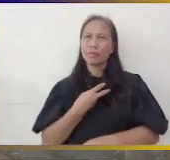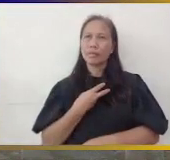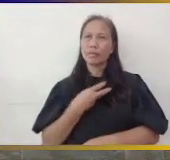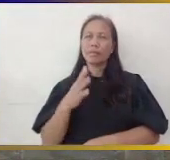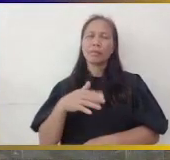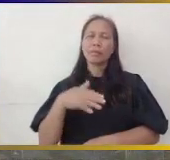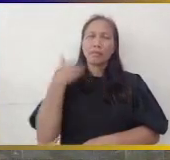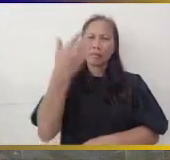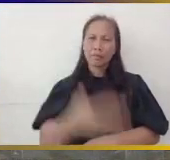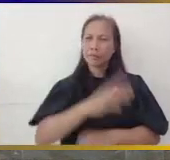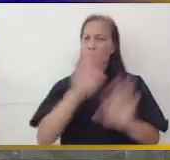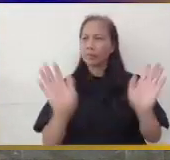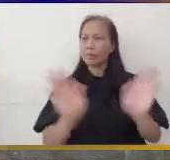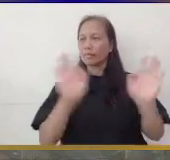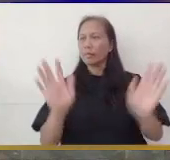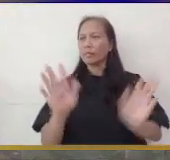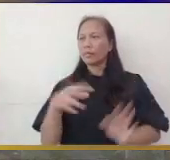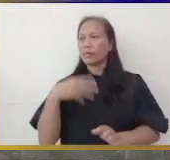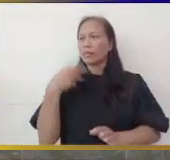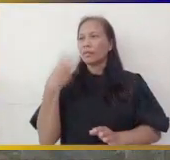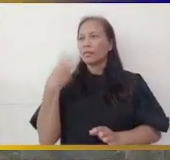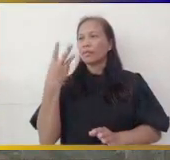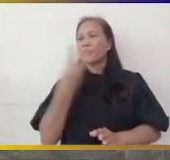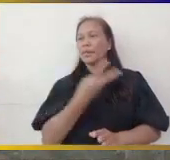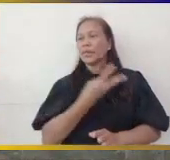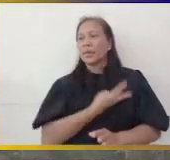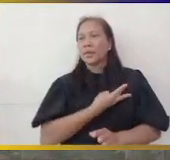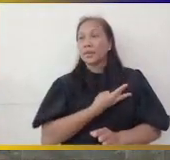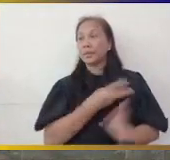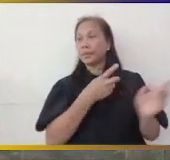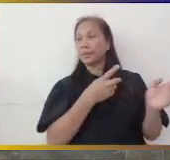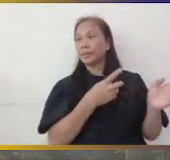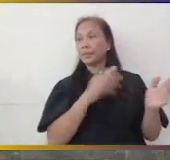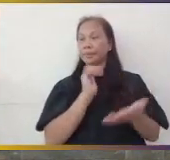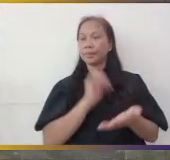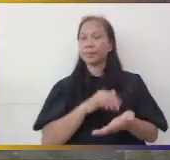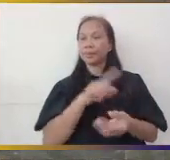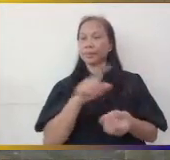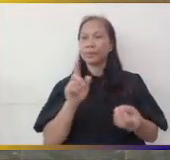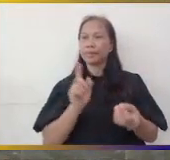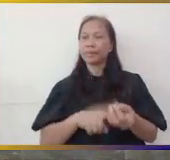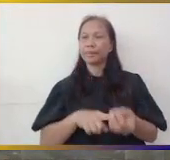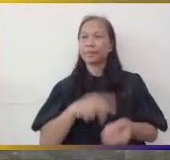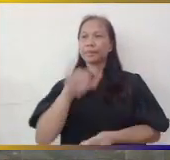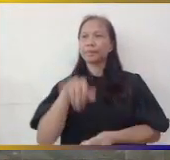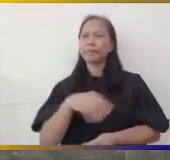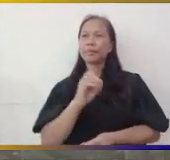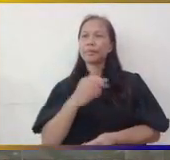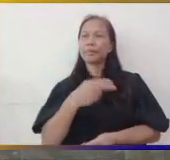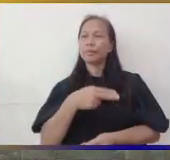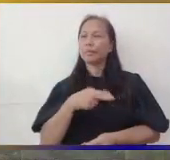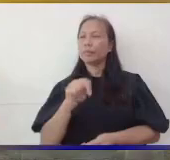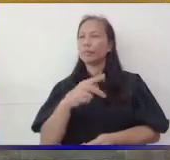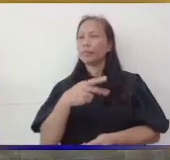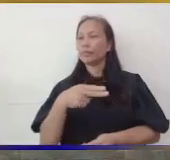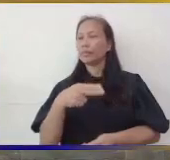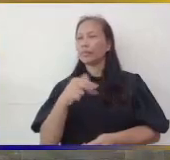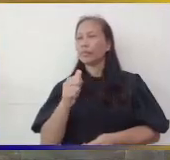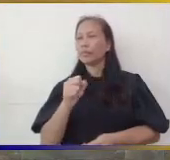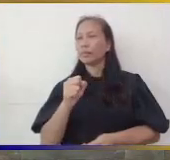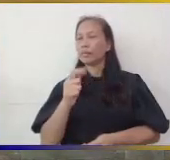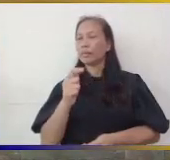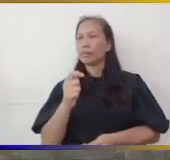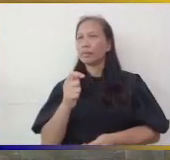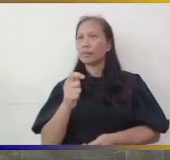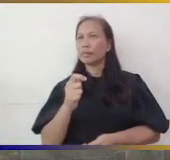which is John h Anong connection ng mga ito the reason lamang bagamat sa panahon po natin tapos na po tayo bagamat